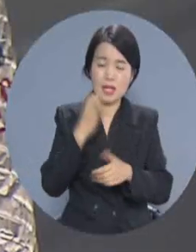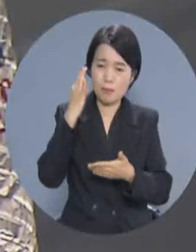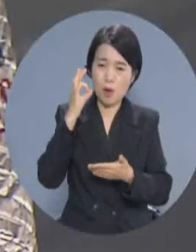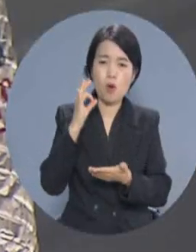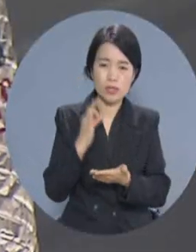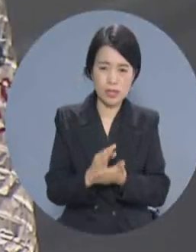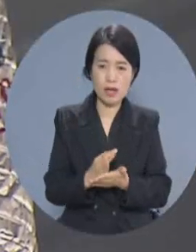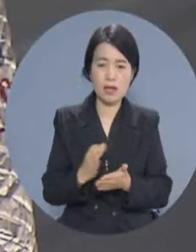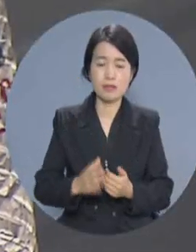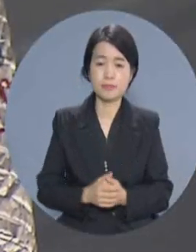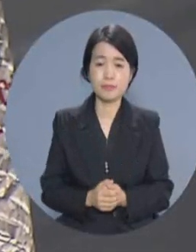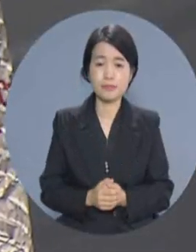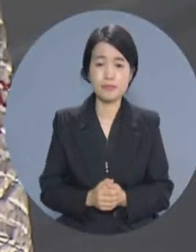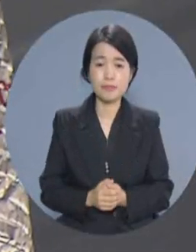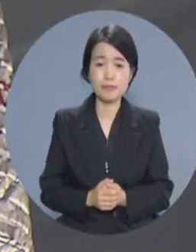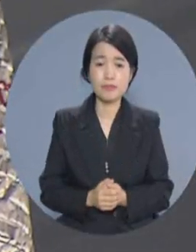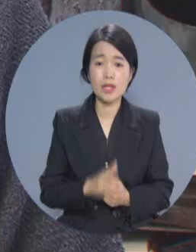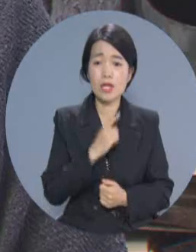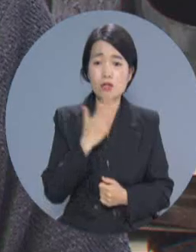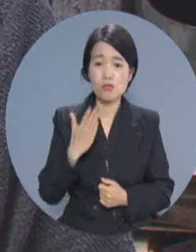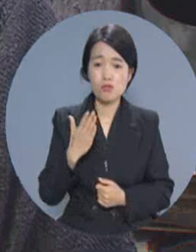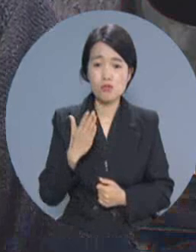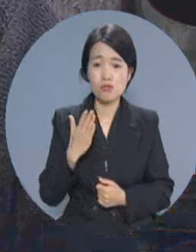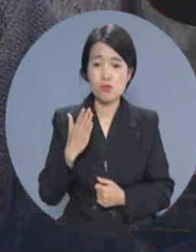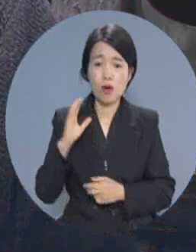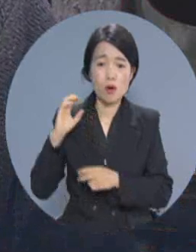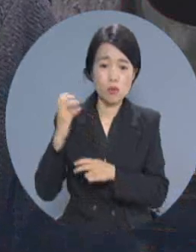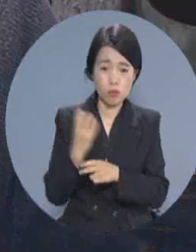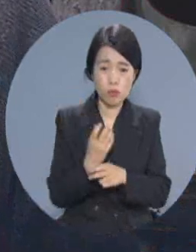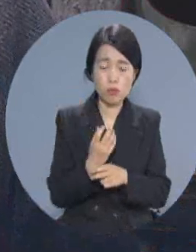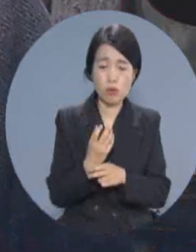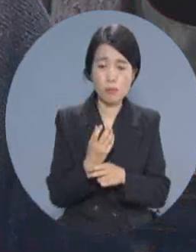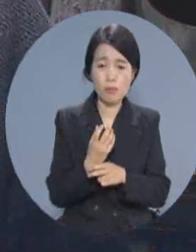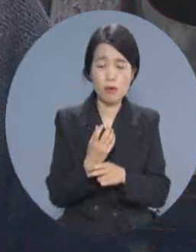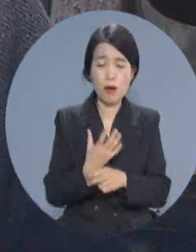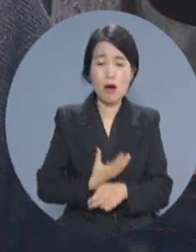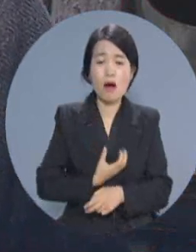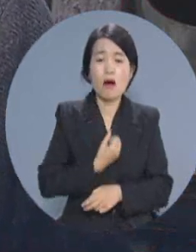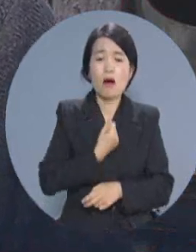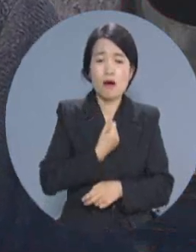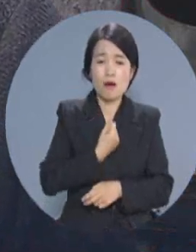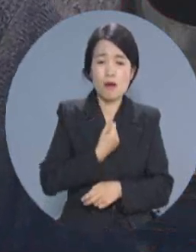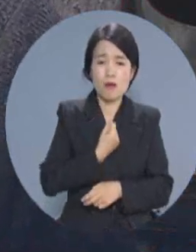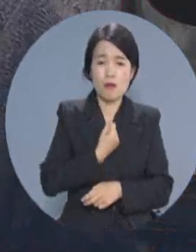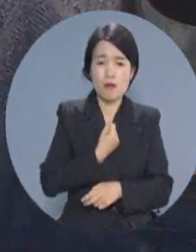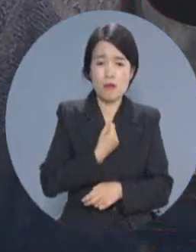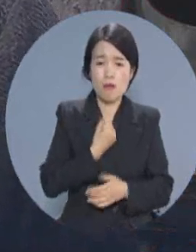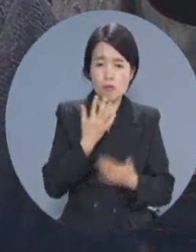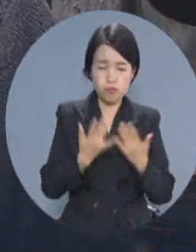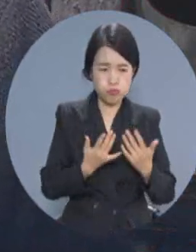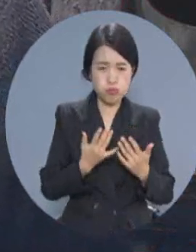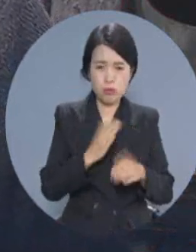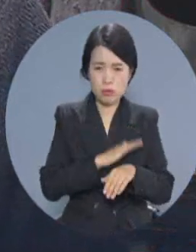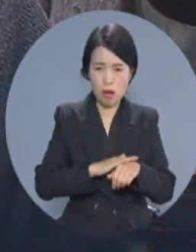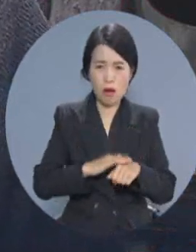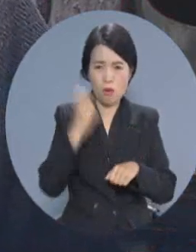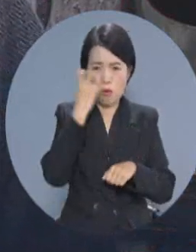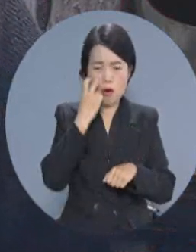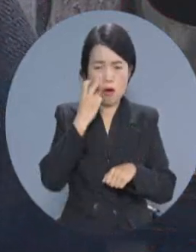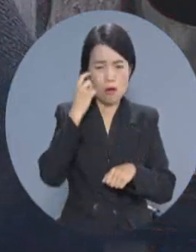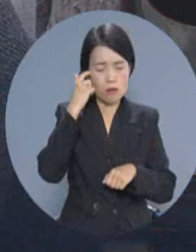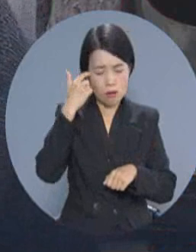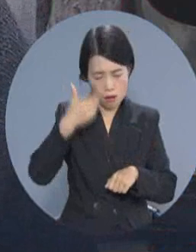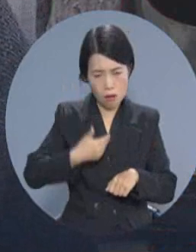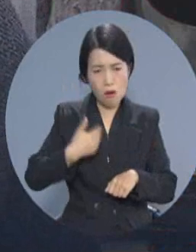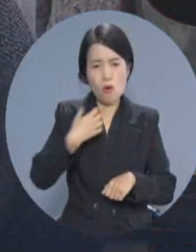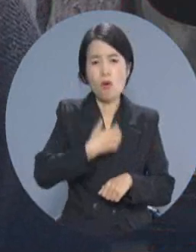비용이 저렴합니다. 그럼 119 소방차가 오게 되면 항상 가슴이 철렁했어요. 아, 불단속 잘 해놓고 왔는가 막